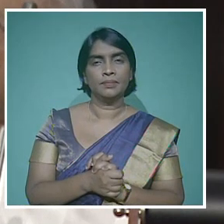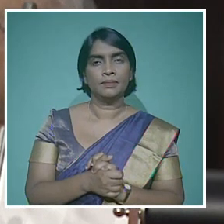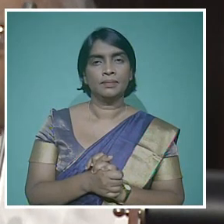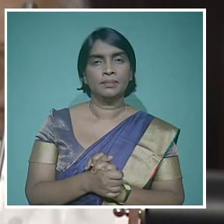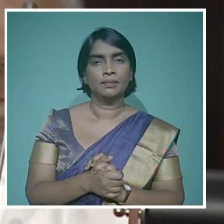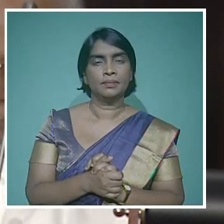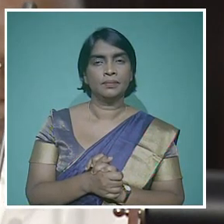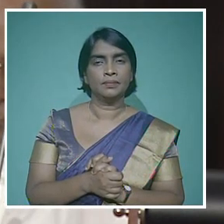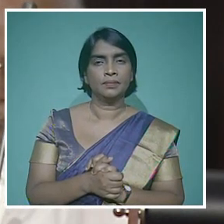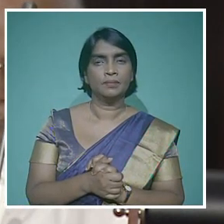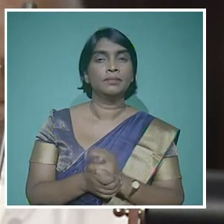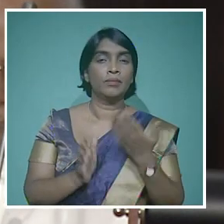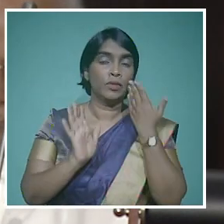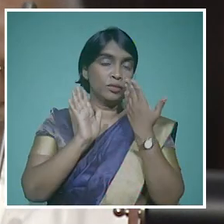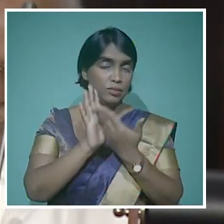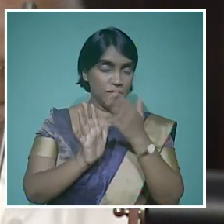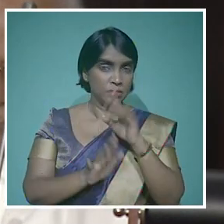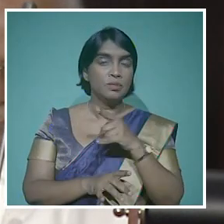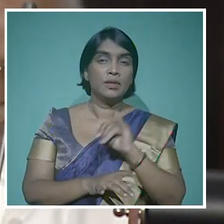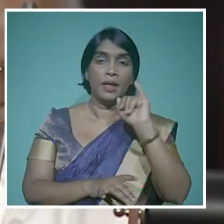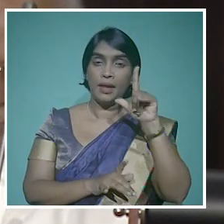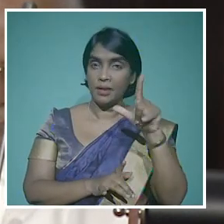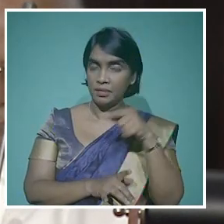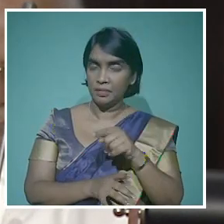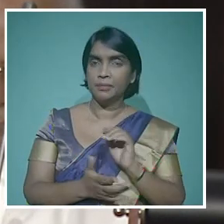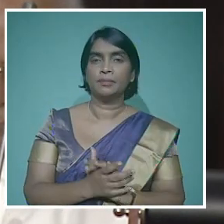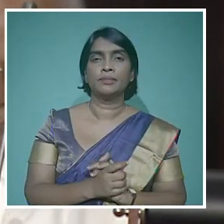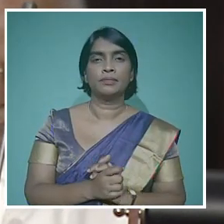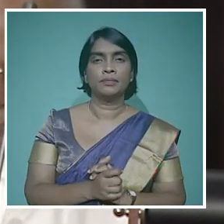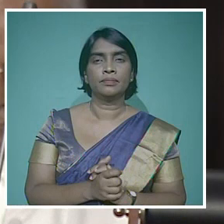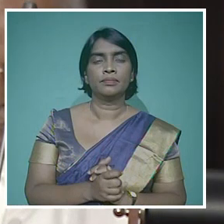ඒවා හඳුන්වා දෙන එක 67 තියෙනවා.